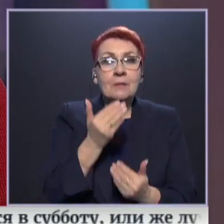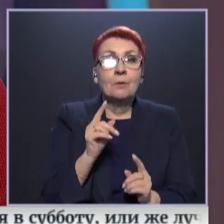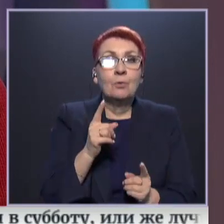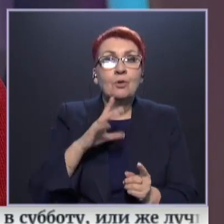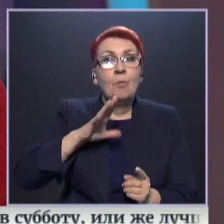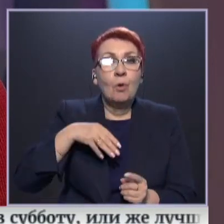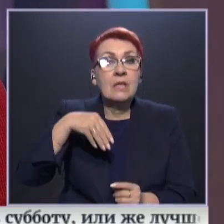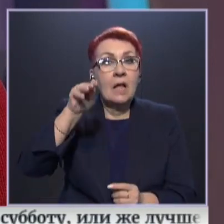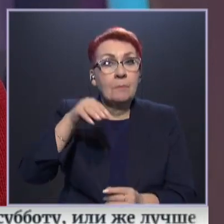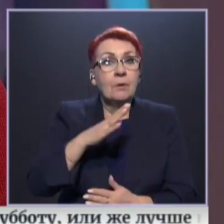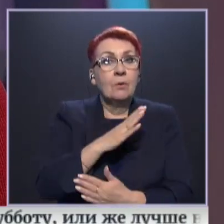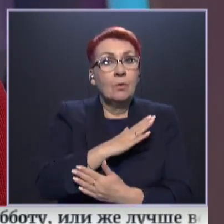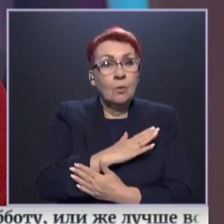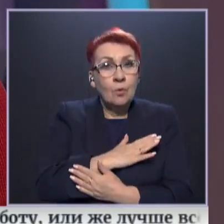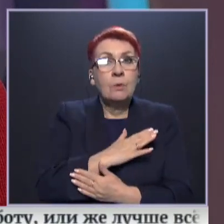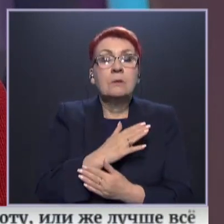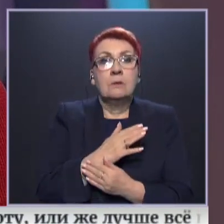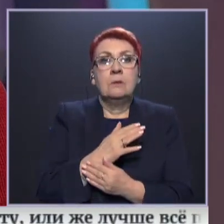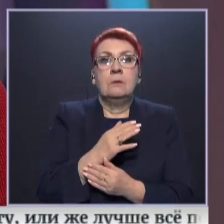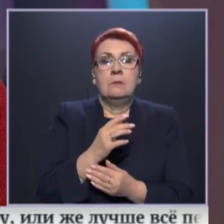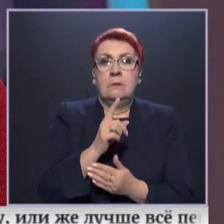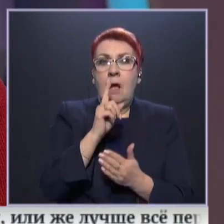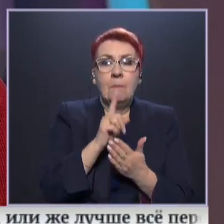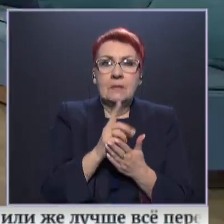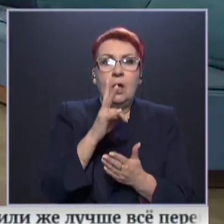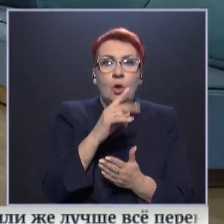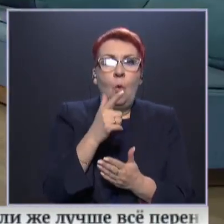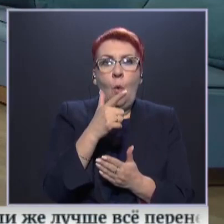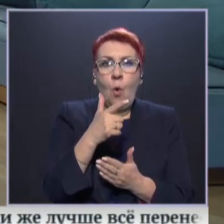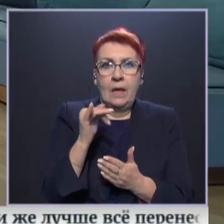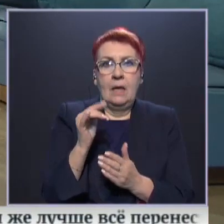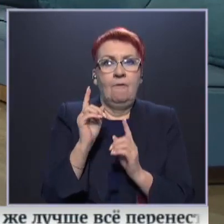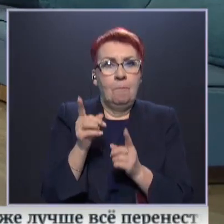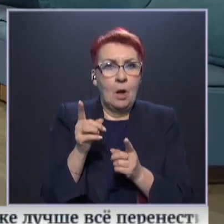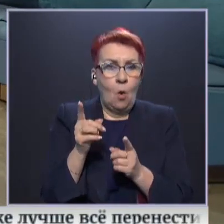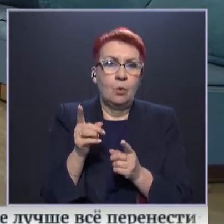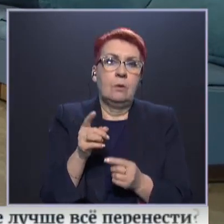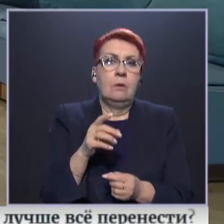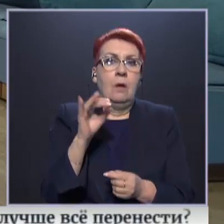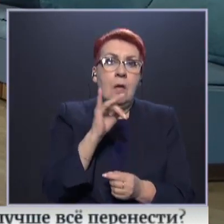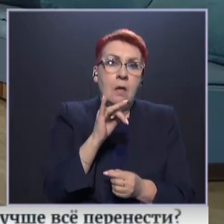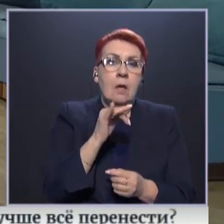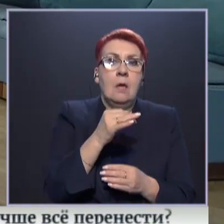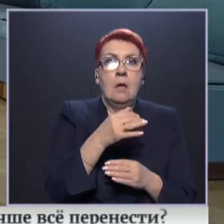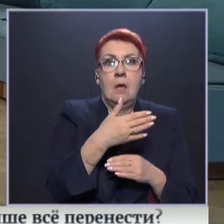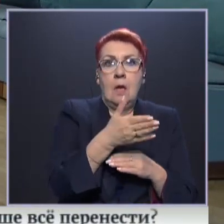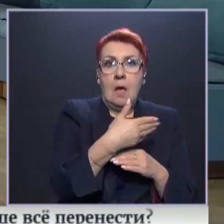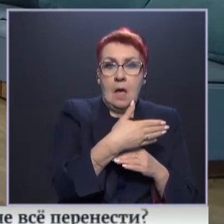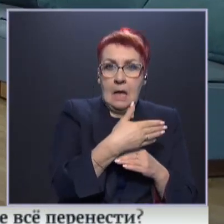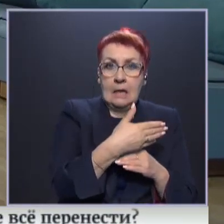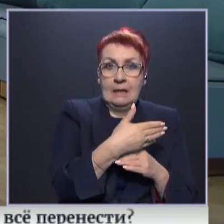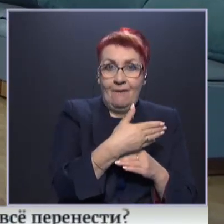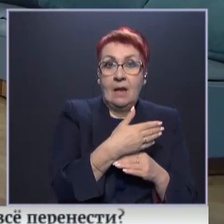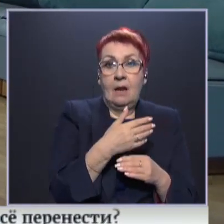после отпевания умершего выносят строго вперед ногами? И почему нельзя спать ногами к двери? Меня тоже это волнует, потому что я сплю ногами к